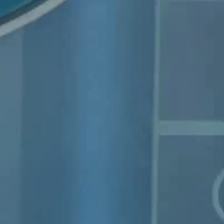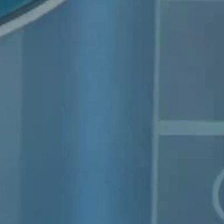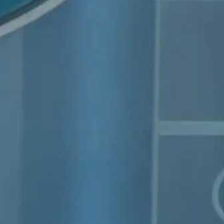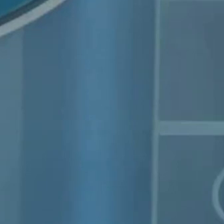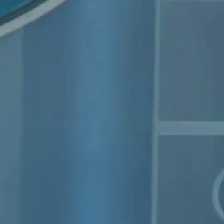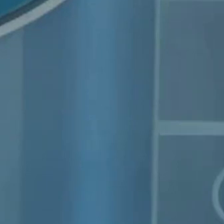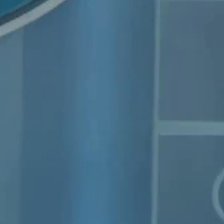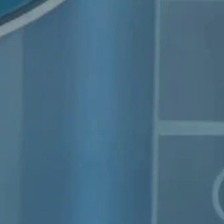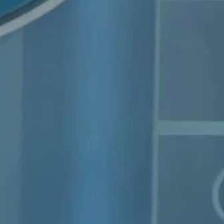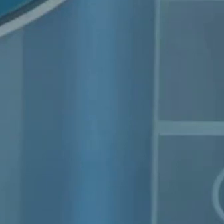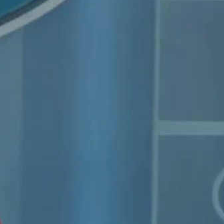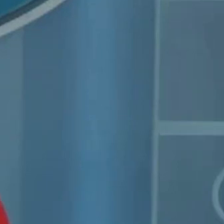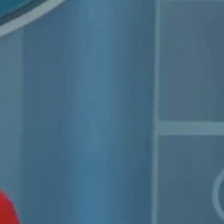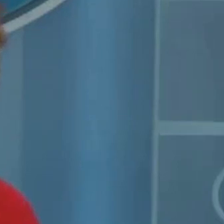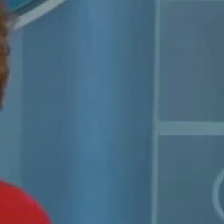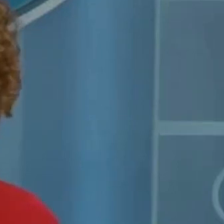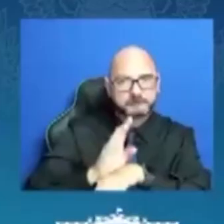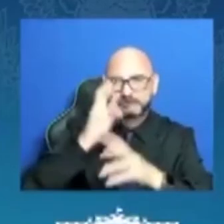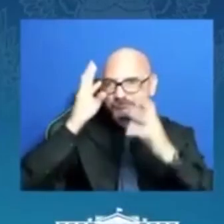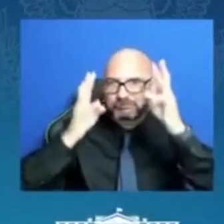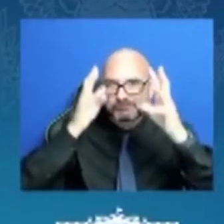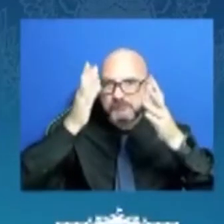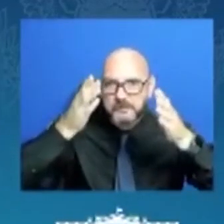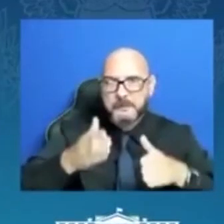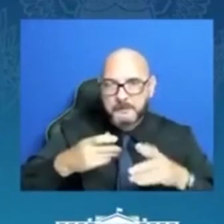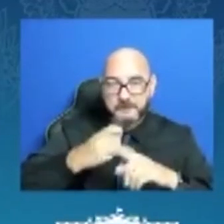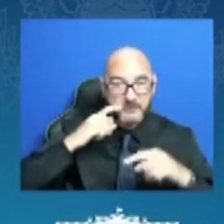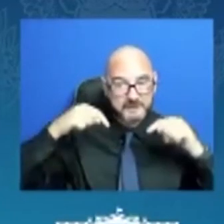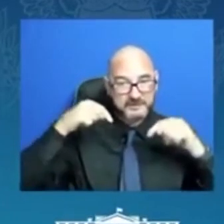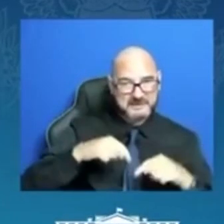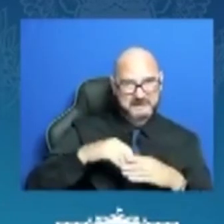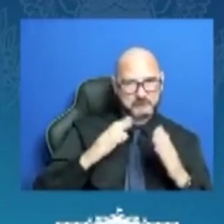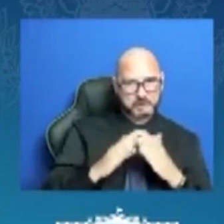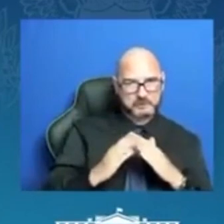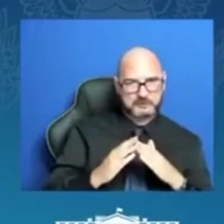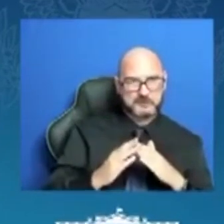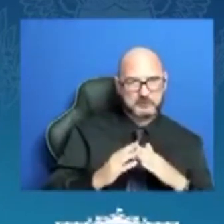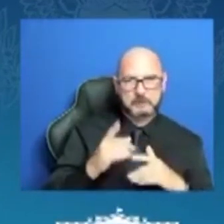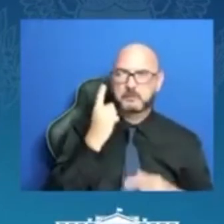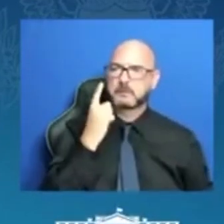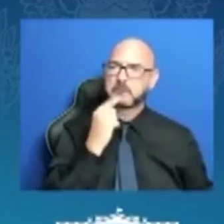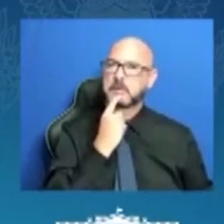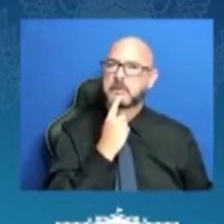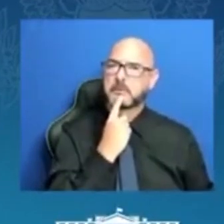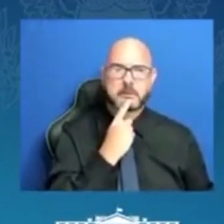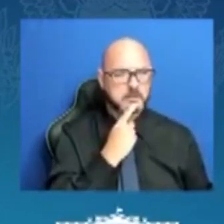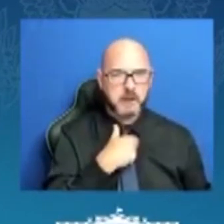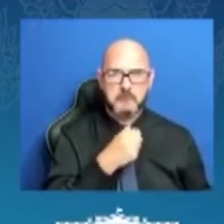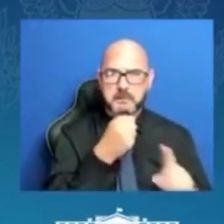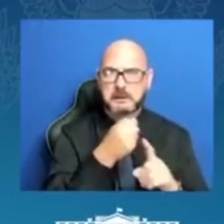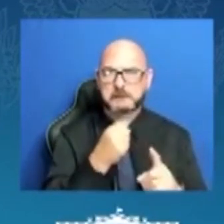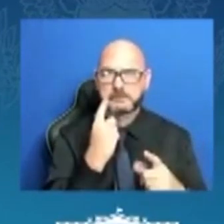Поправляют Гордона прямо из Белого дома. А можно просто уменьшить население. Нет человека – нет